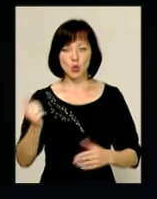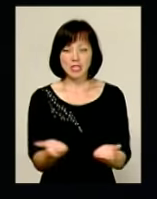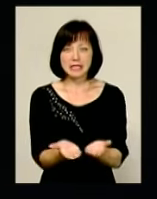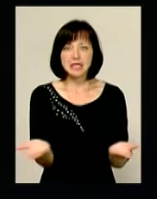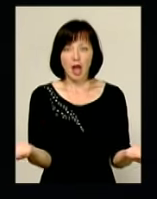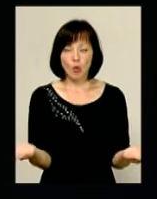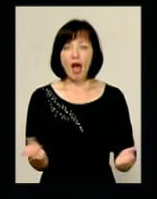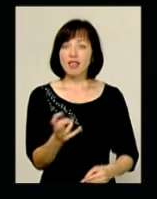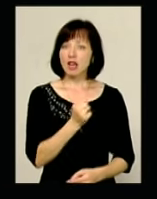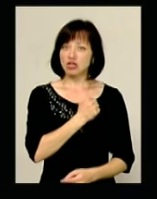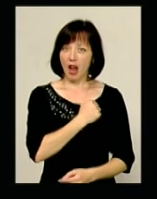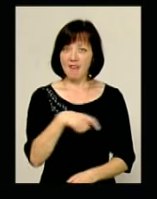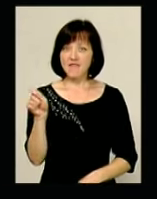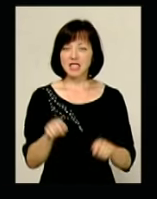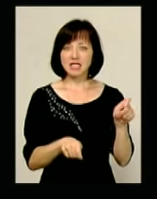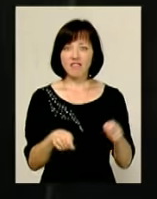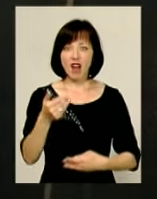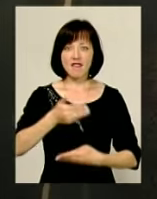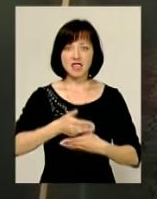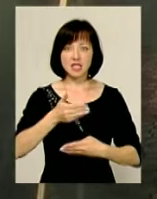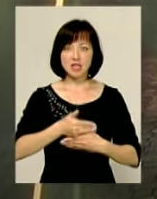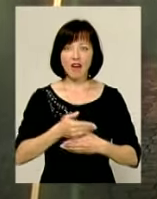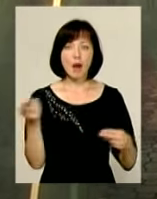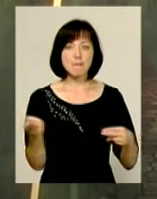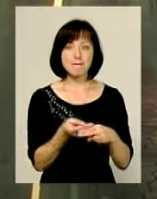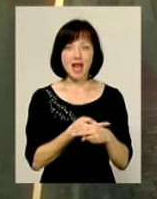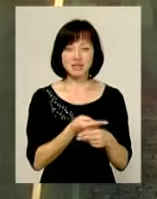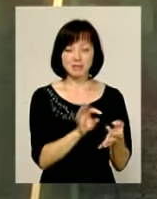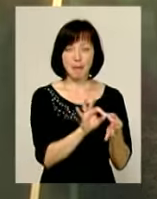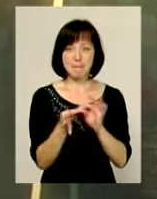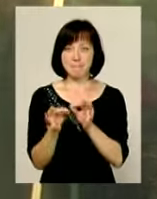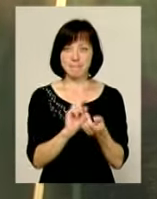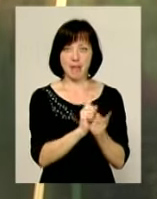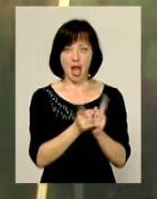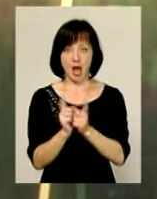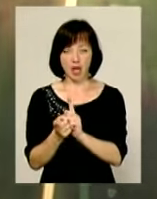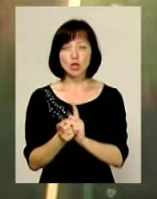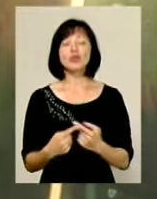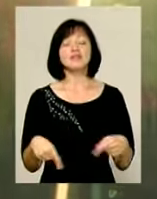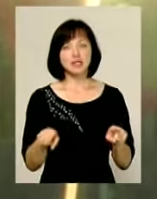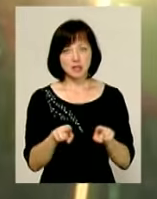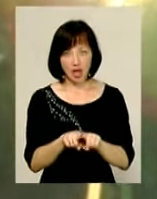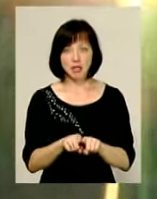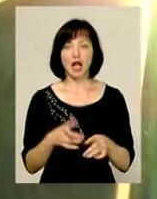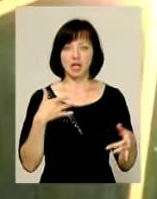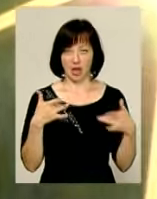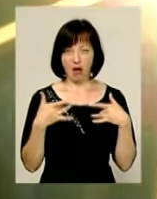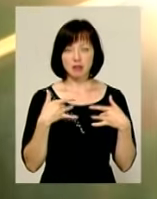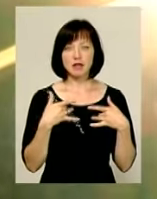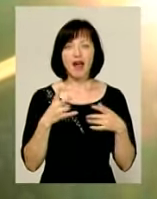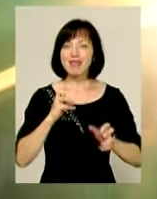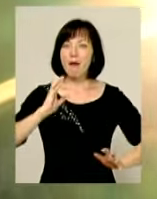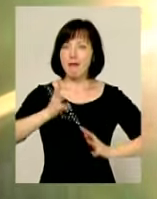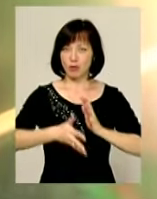майданчики. На жаль, його фестивальна вистава ішла без синхронного перекладу. Все-таки драматичний театр не